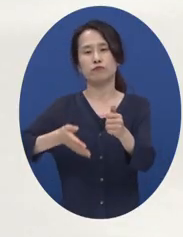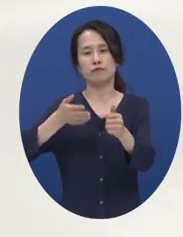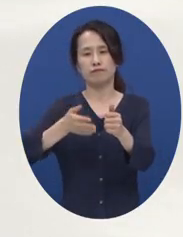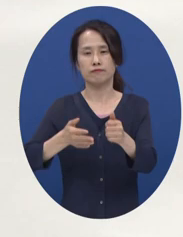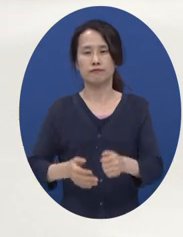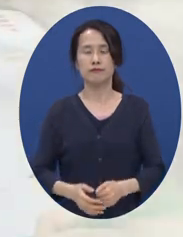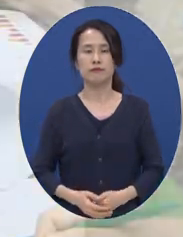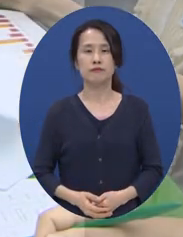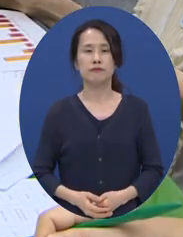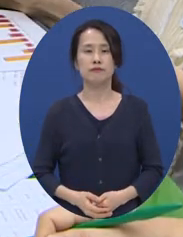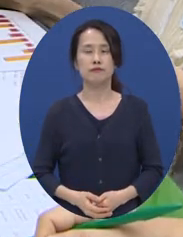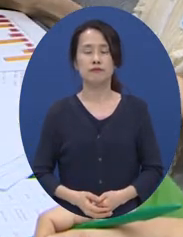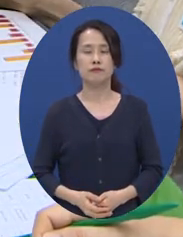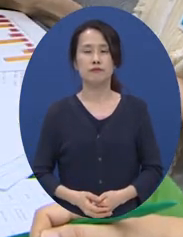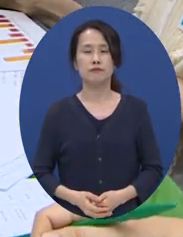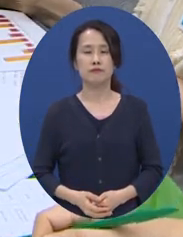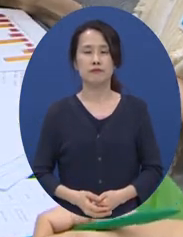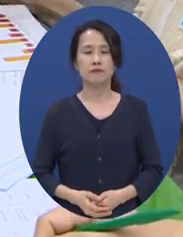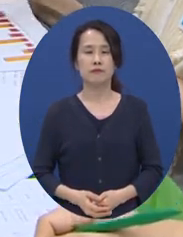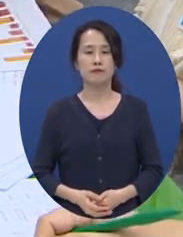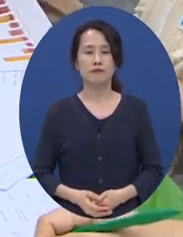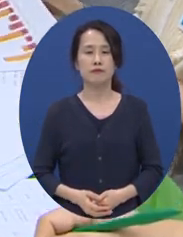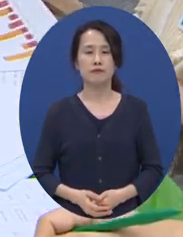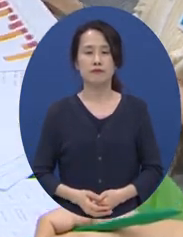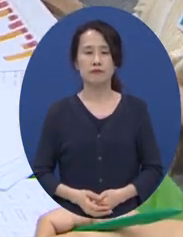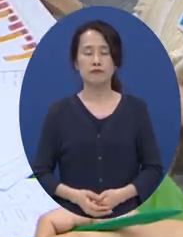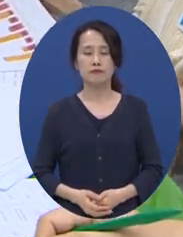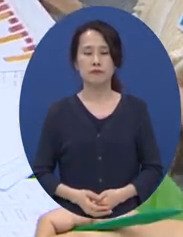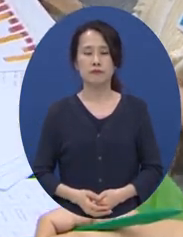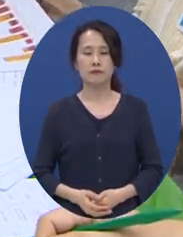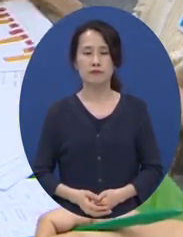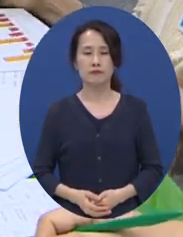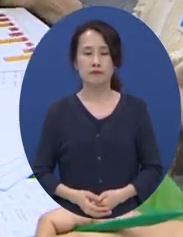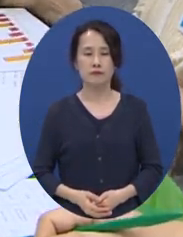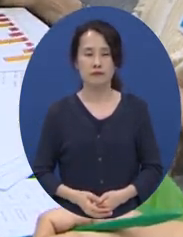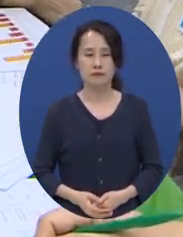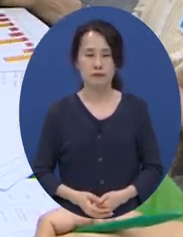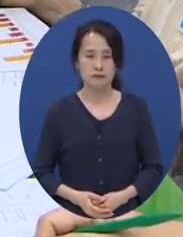당부했습니다 경제이슈 tv 표창 순입니다